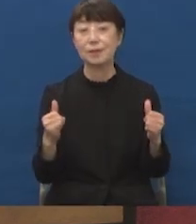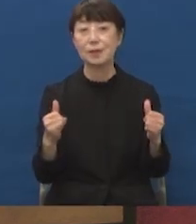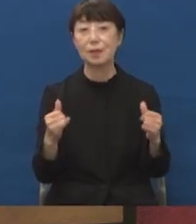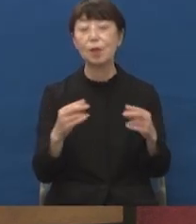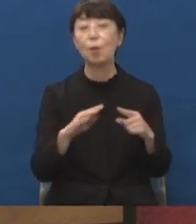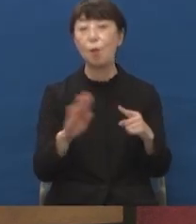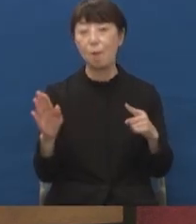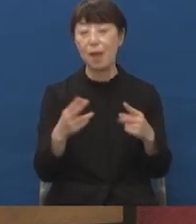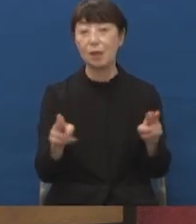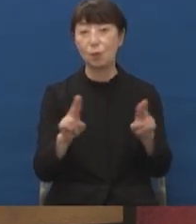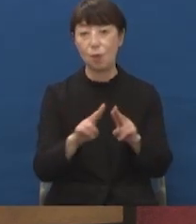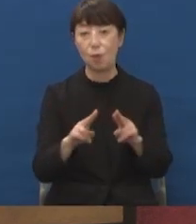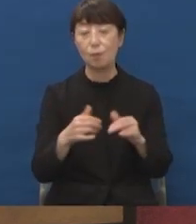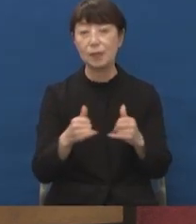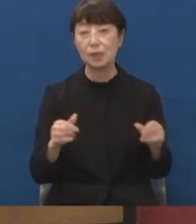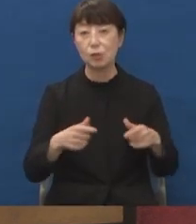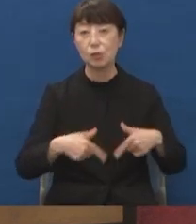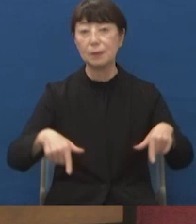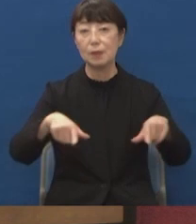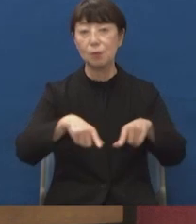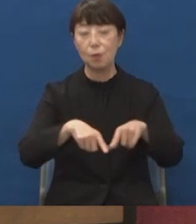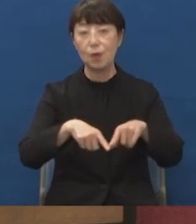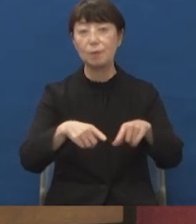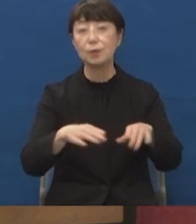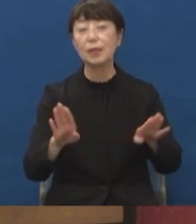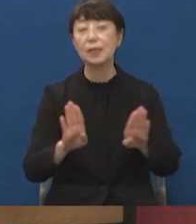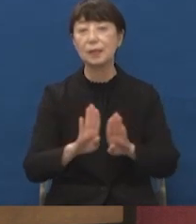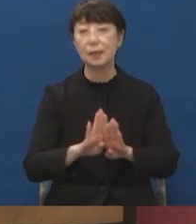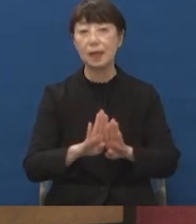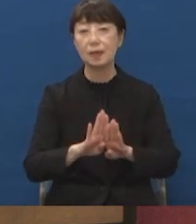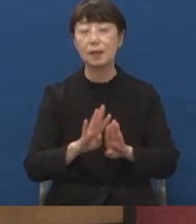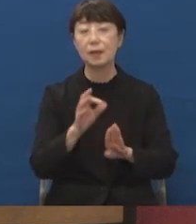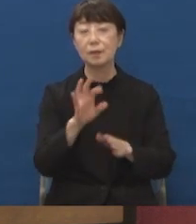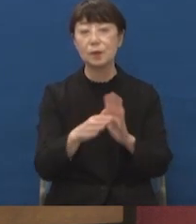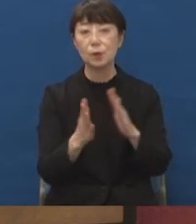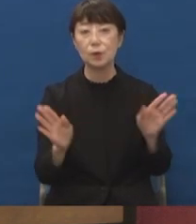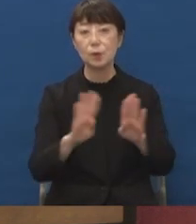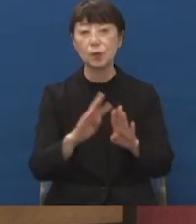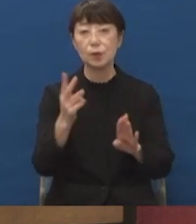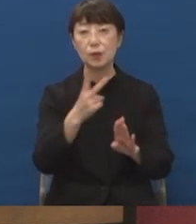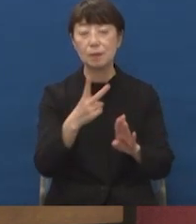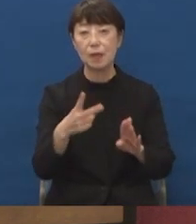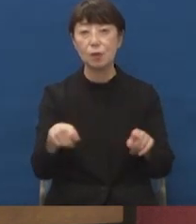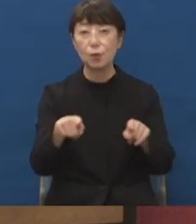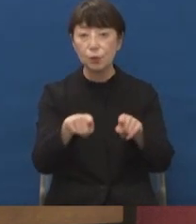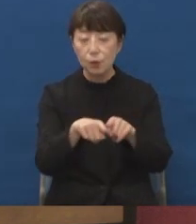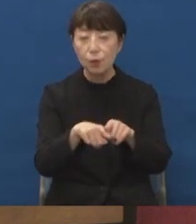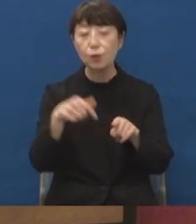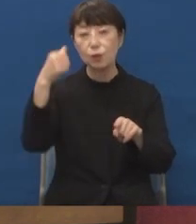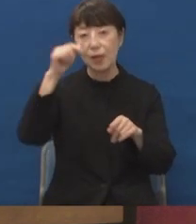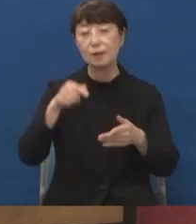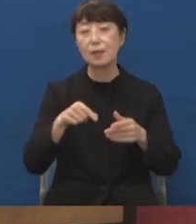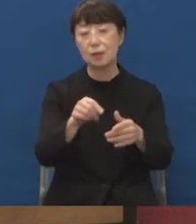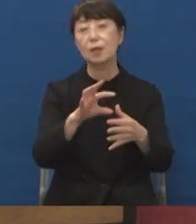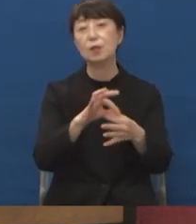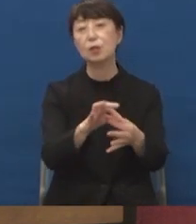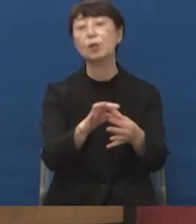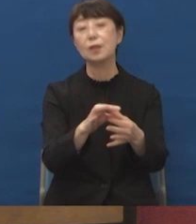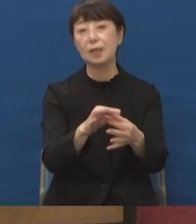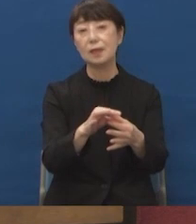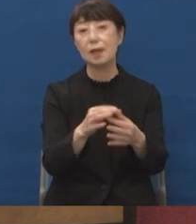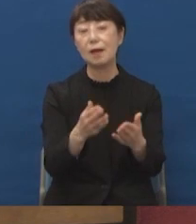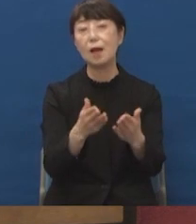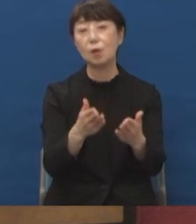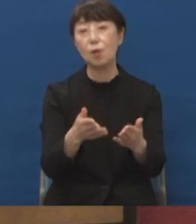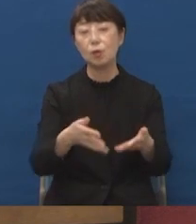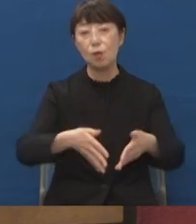党、民主市民フォーラム議員団、無所属2名の共同提案する持続的な学校運営体制の構